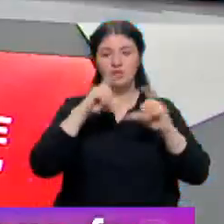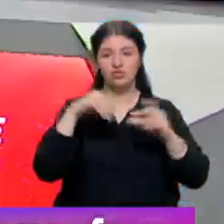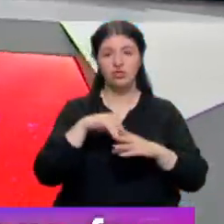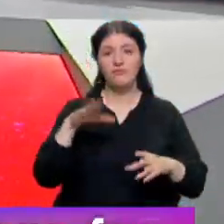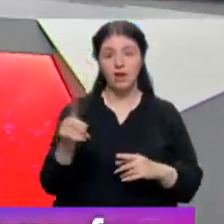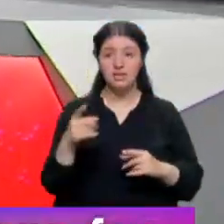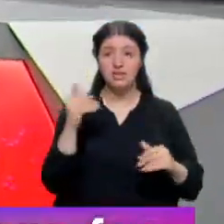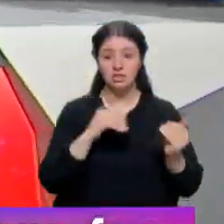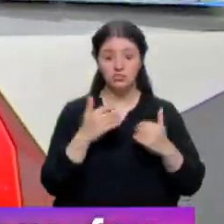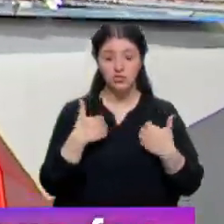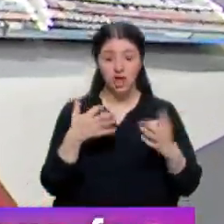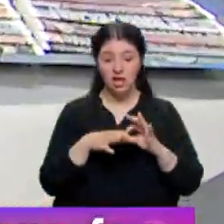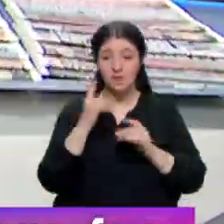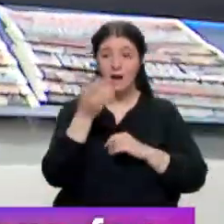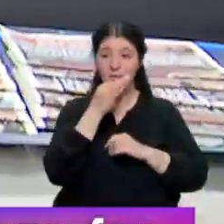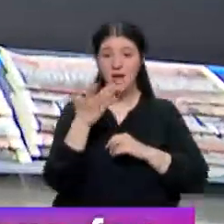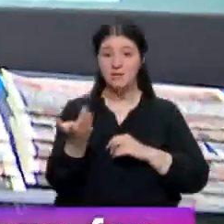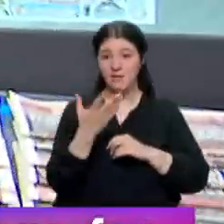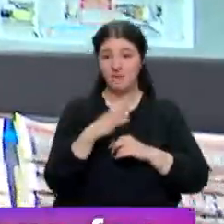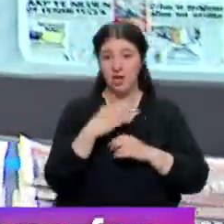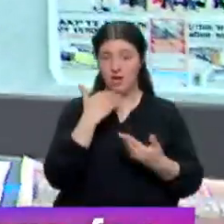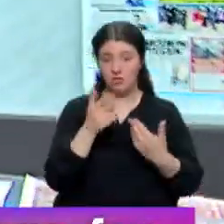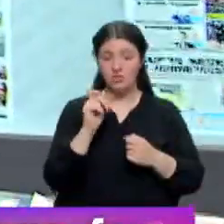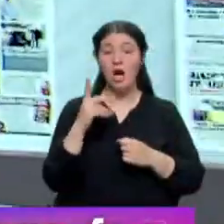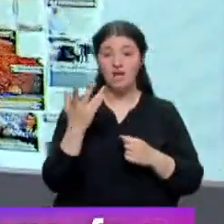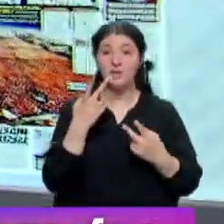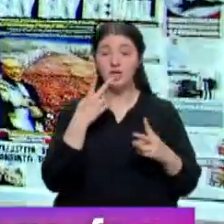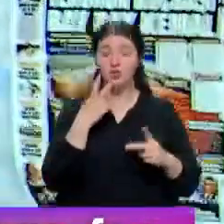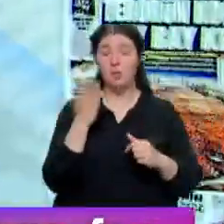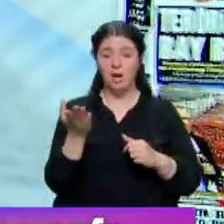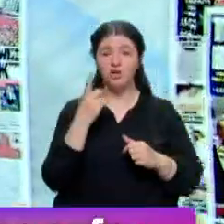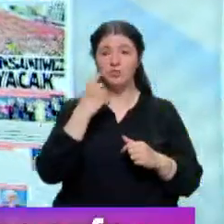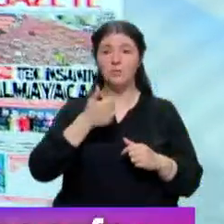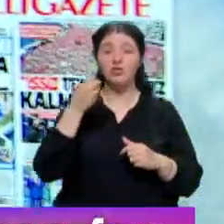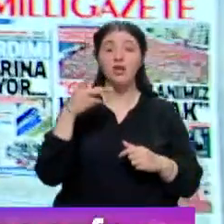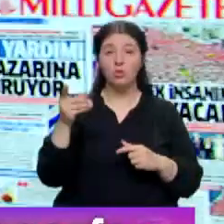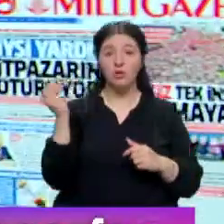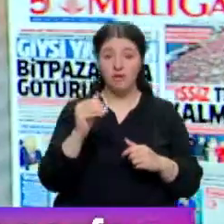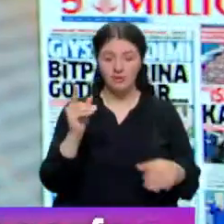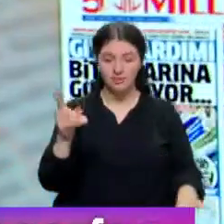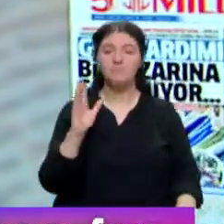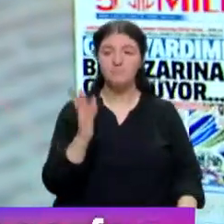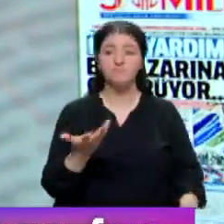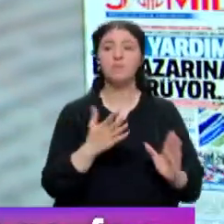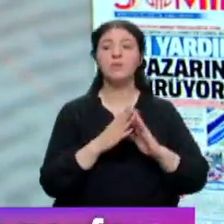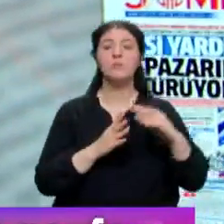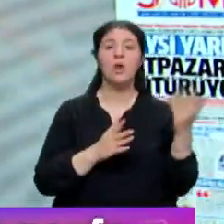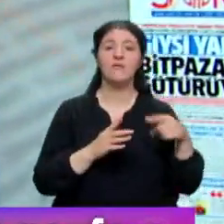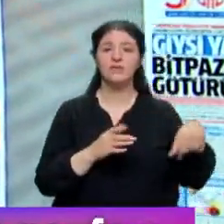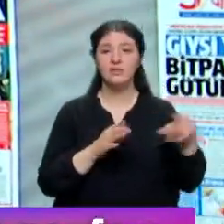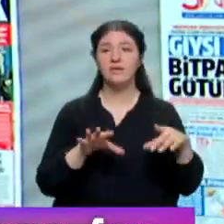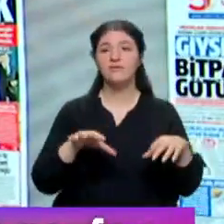seçim güvenliği ile ilgili bir haber paylaşacağız Daha doğrusu bir açıklama Cumhurbaşkanı Erdoğan'dan geldi muhalefetin